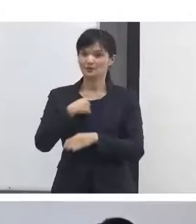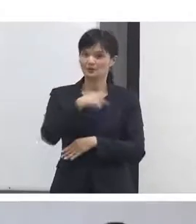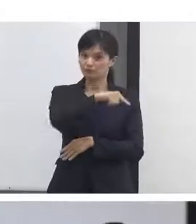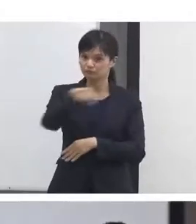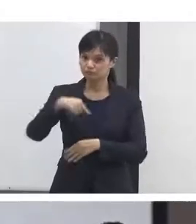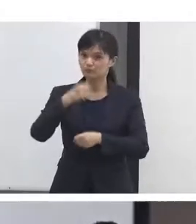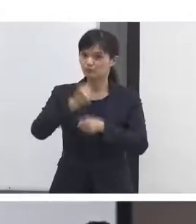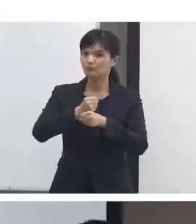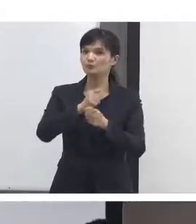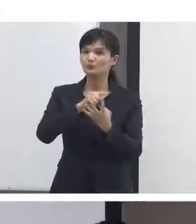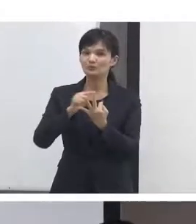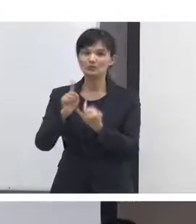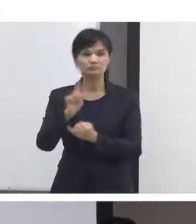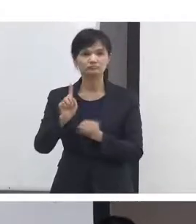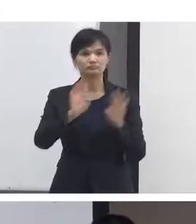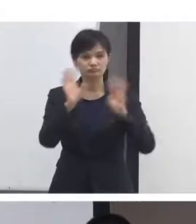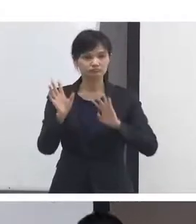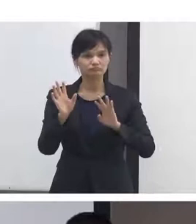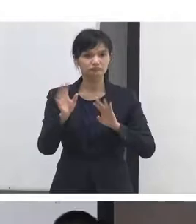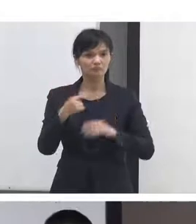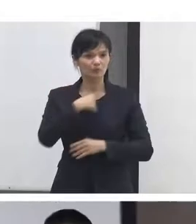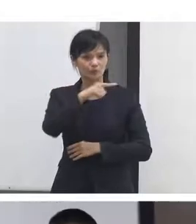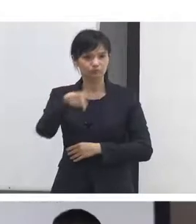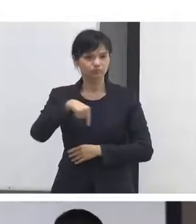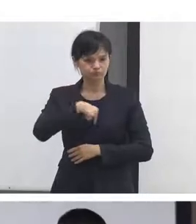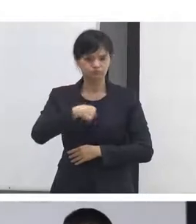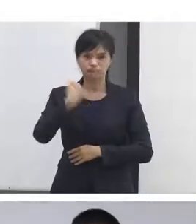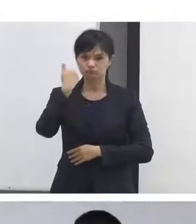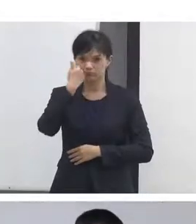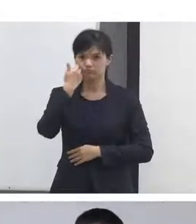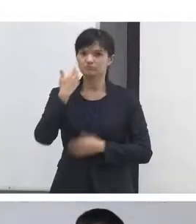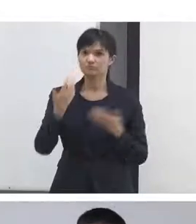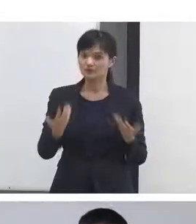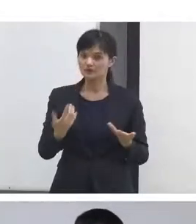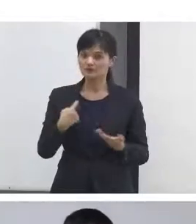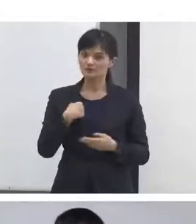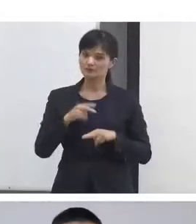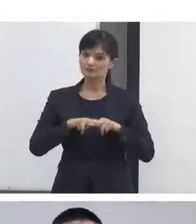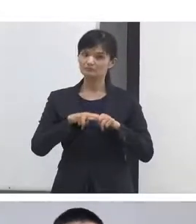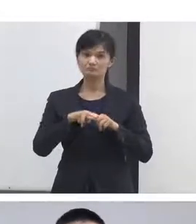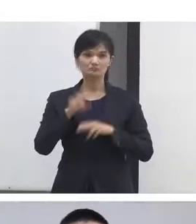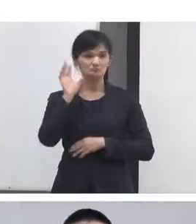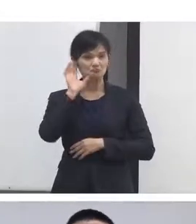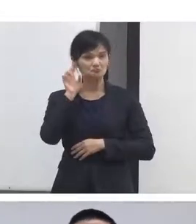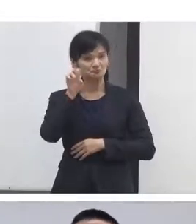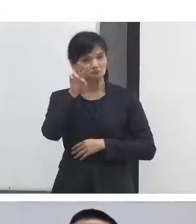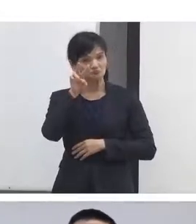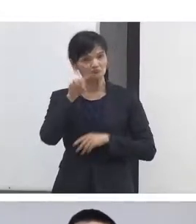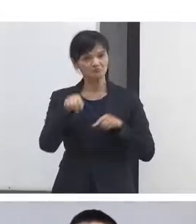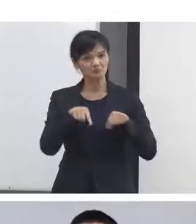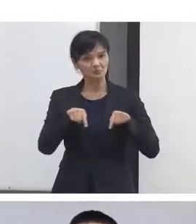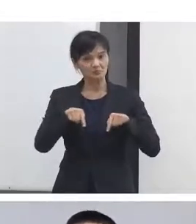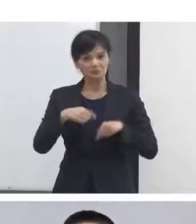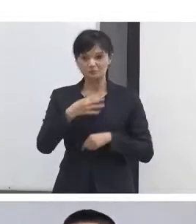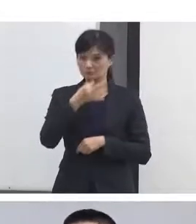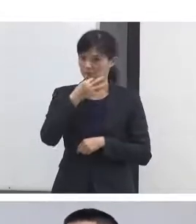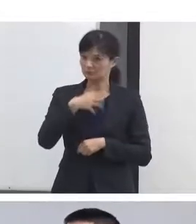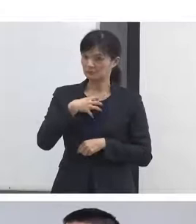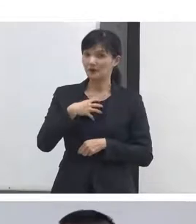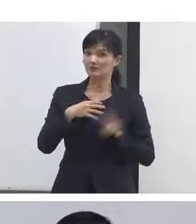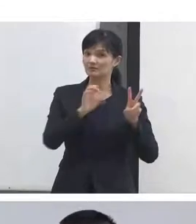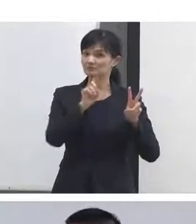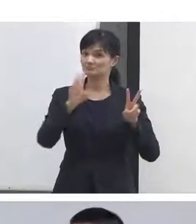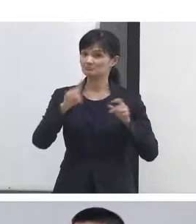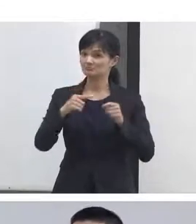对。那我们到底是谁呢？我那时候坐在台下的时候，其实我自己是感到很惶恐，因为我2014年的时候我没有在台